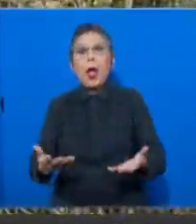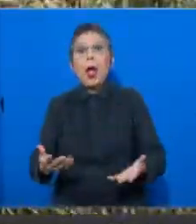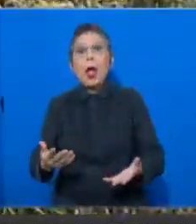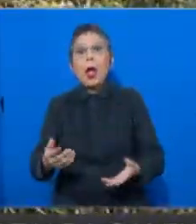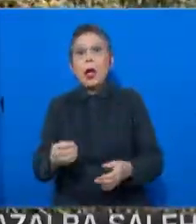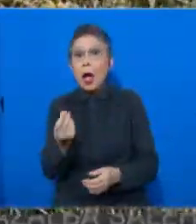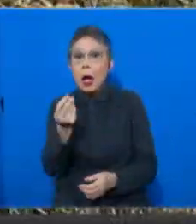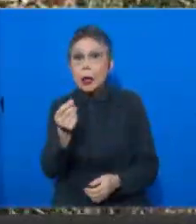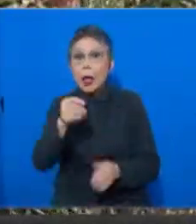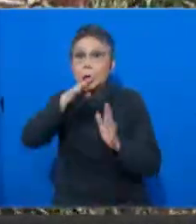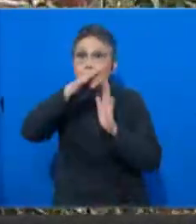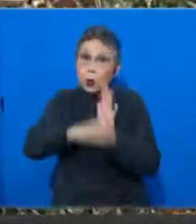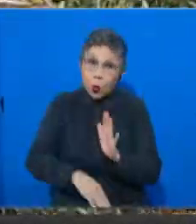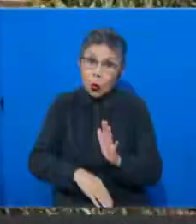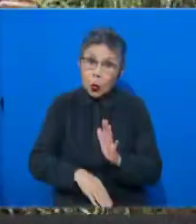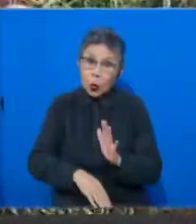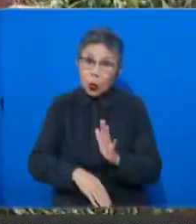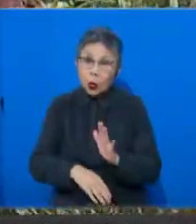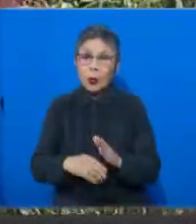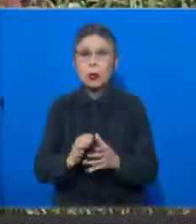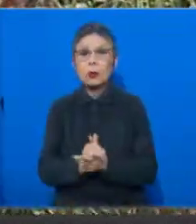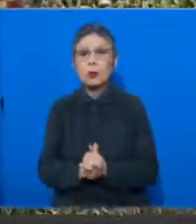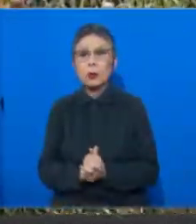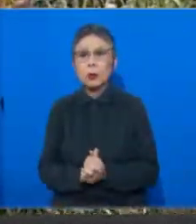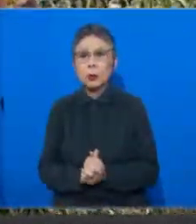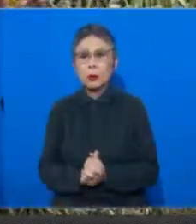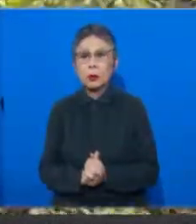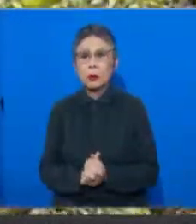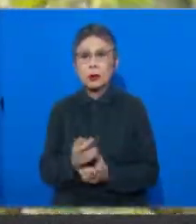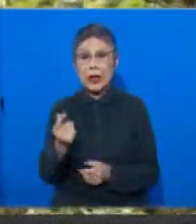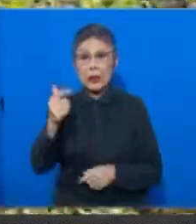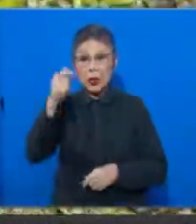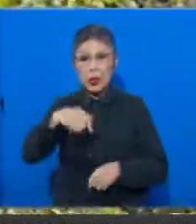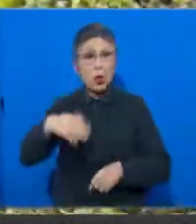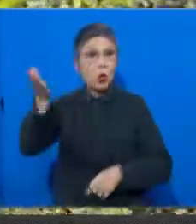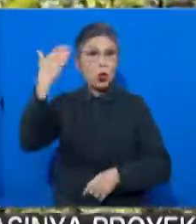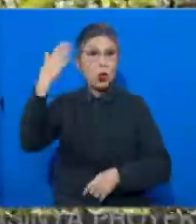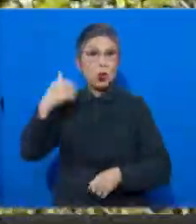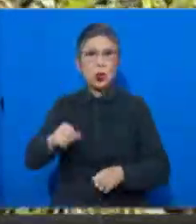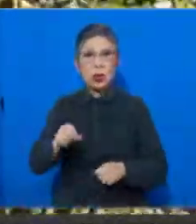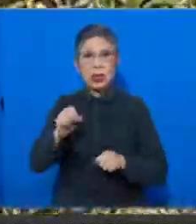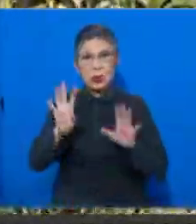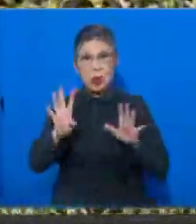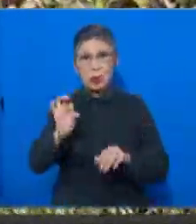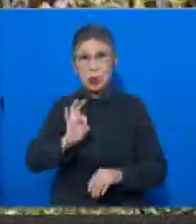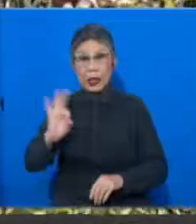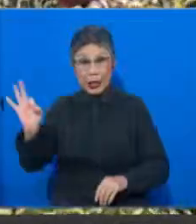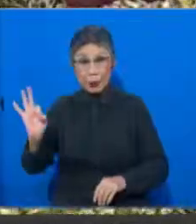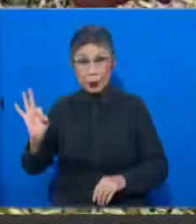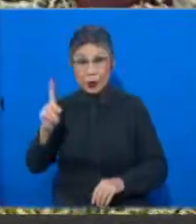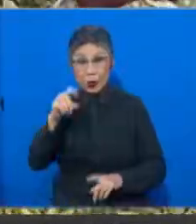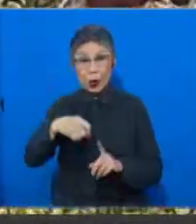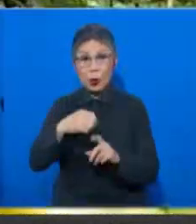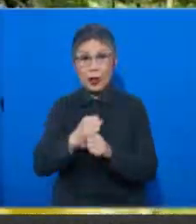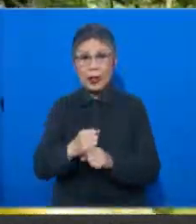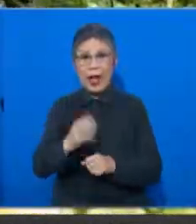kerugian karena harga cabai yang anjlok. Harga cabai rawit yang sebelumnya mencapai Rp90.000 per